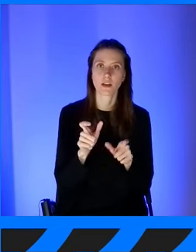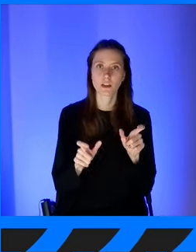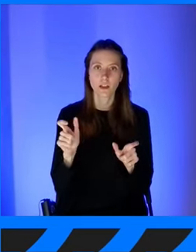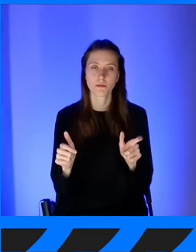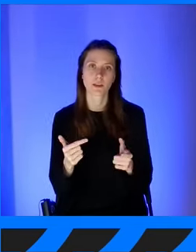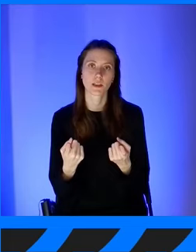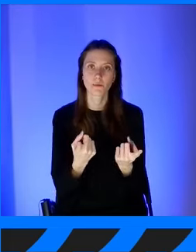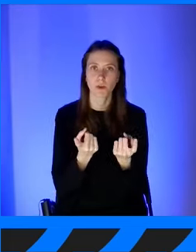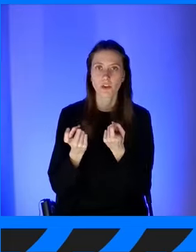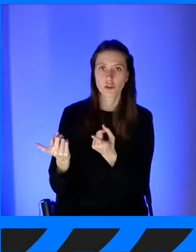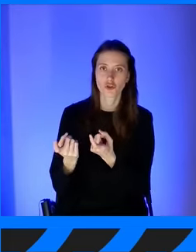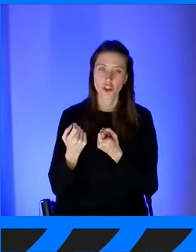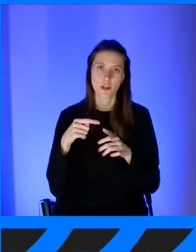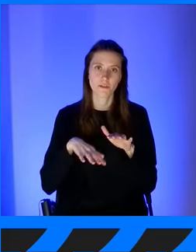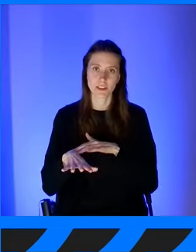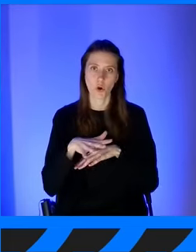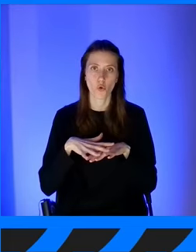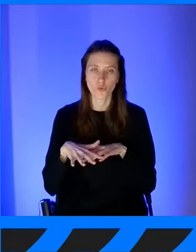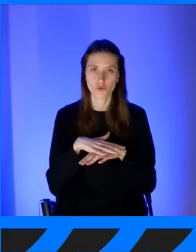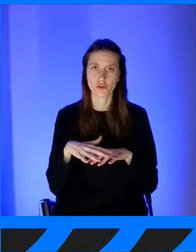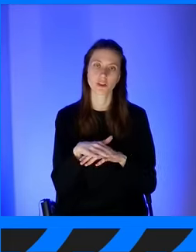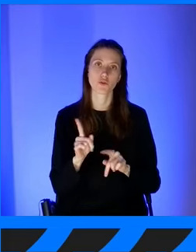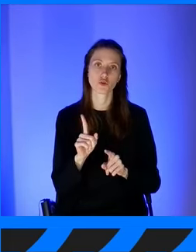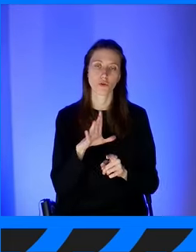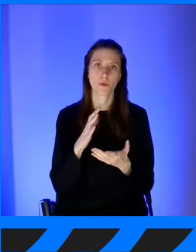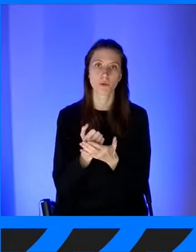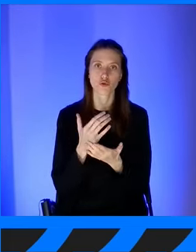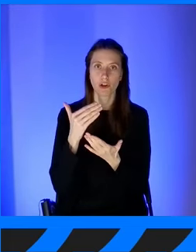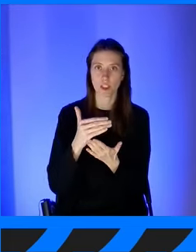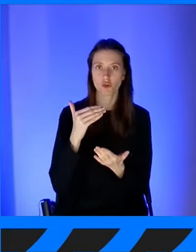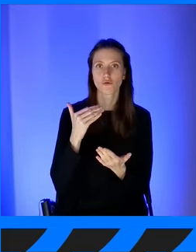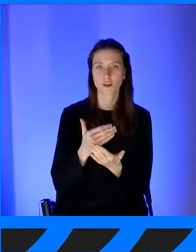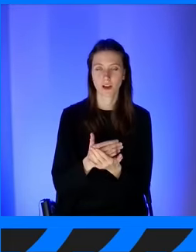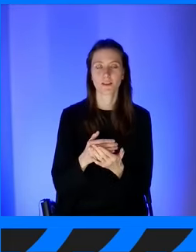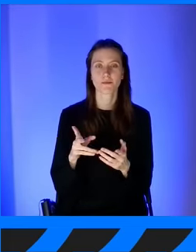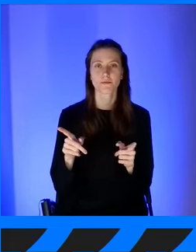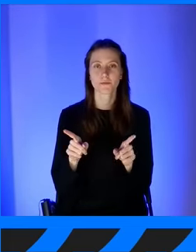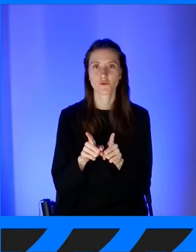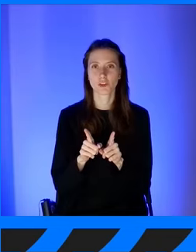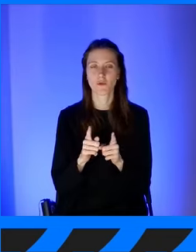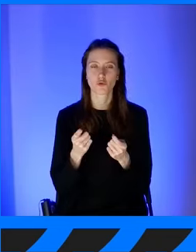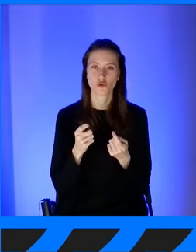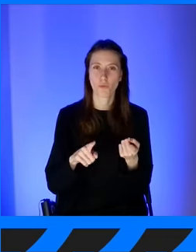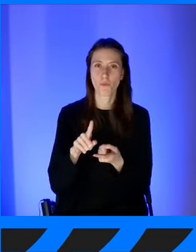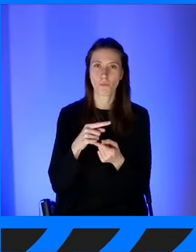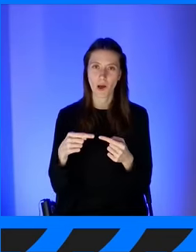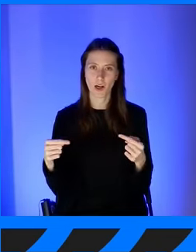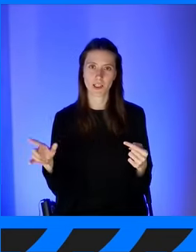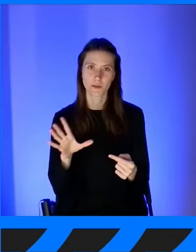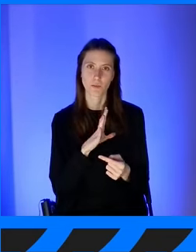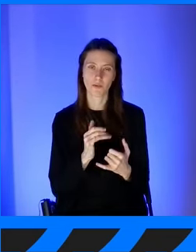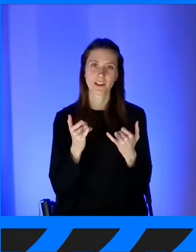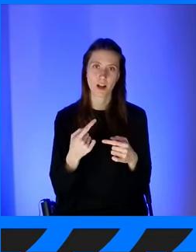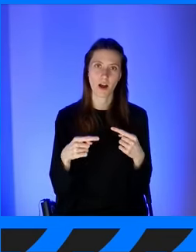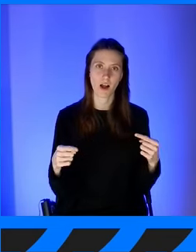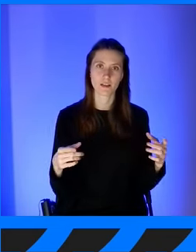вот донесение какого-то результа а здесь вот как бы вот по таком чуть-чуть идёт по-разному да то есть для разных